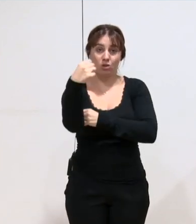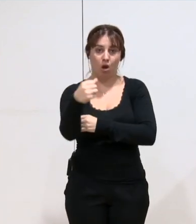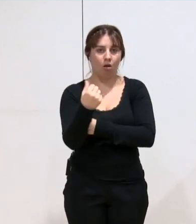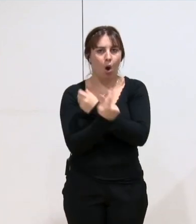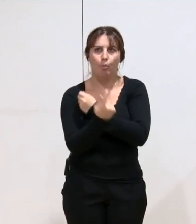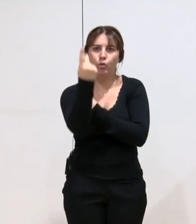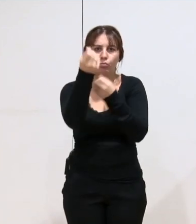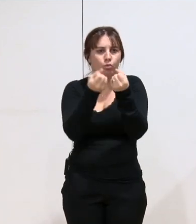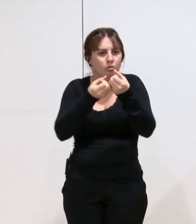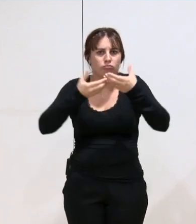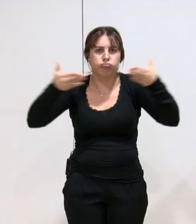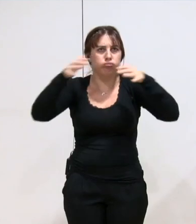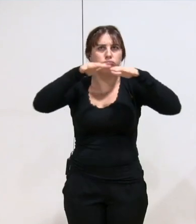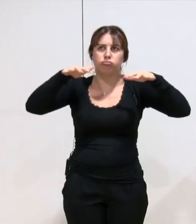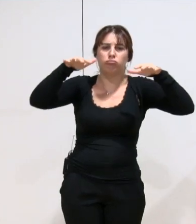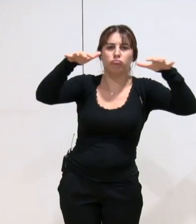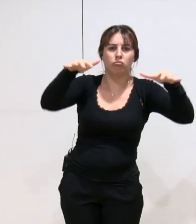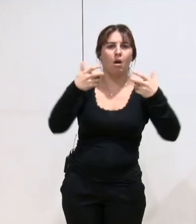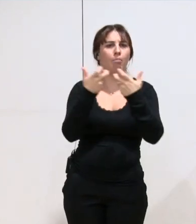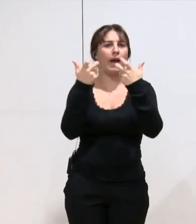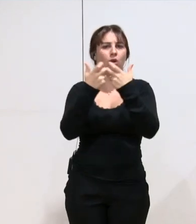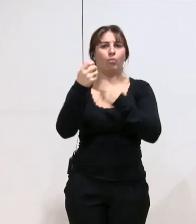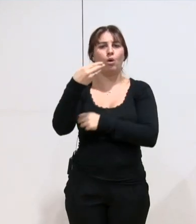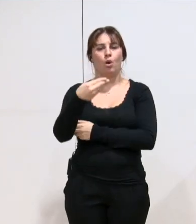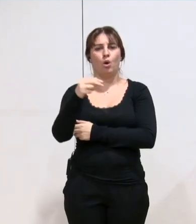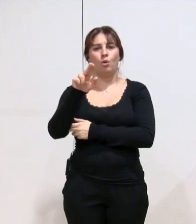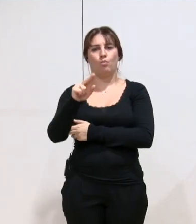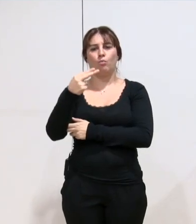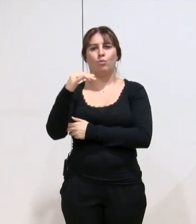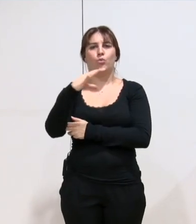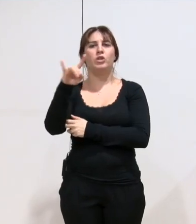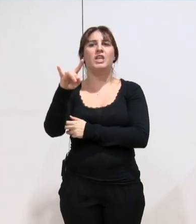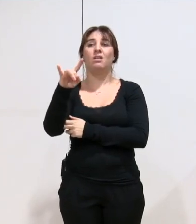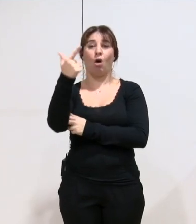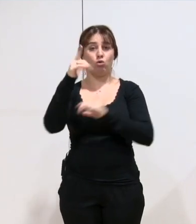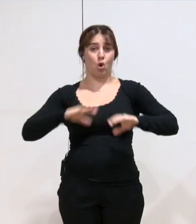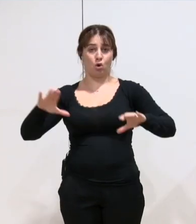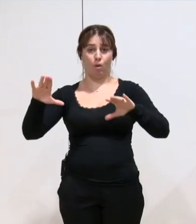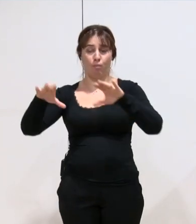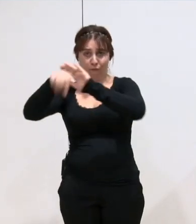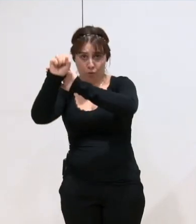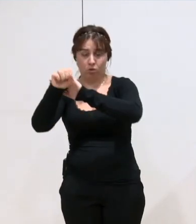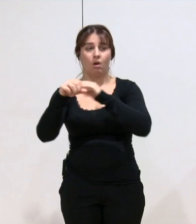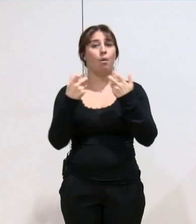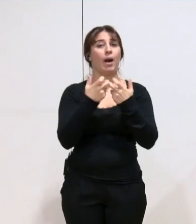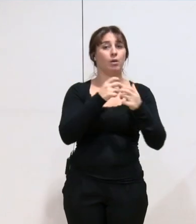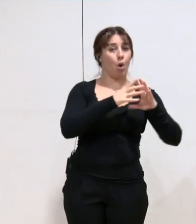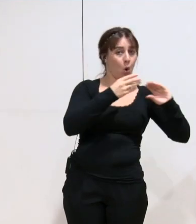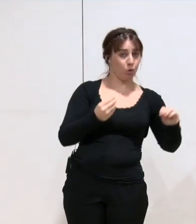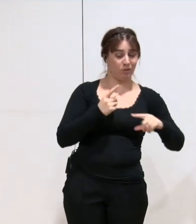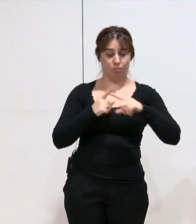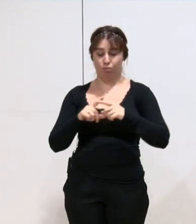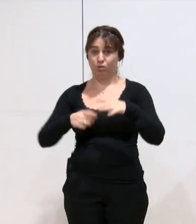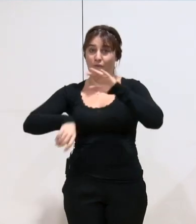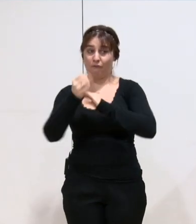développe. Et c'est le cas du Bayern Munich avec les deux clubs de foot. C'est le cas des clubs de rugby et de foot en Angleterre de plus